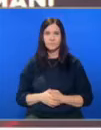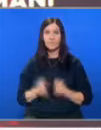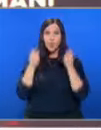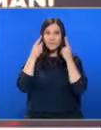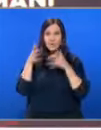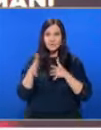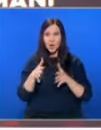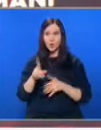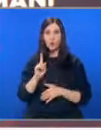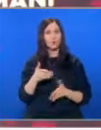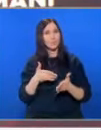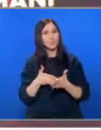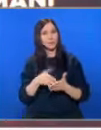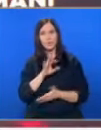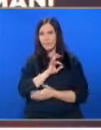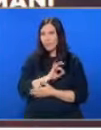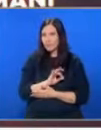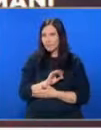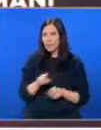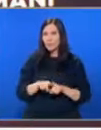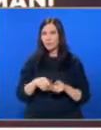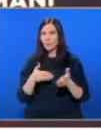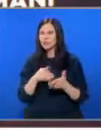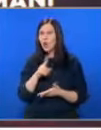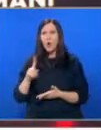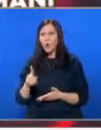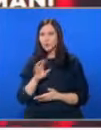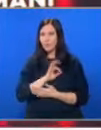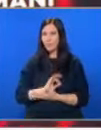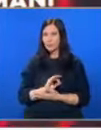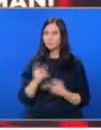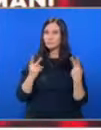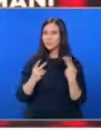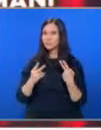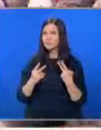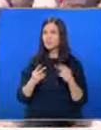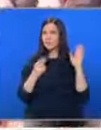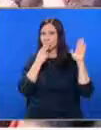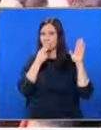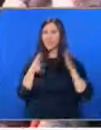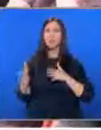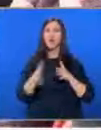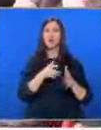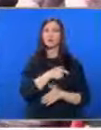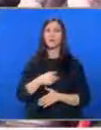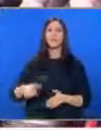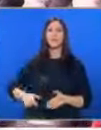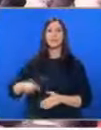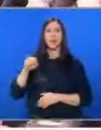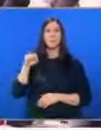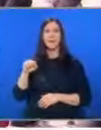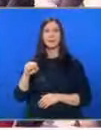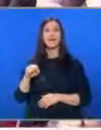Появиха се хора, които ни пречат да победим. Като ни пречите, кой ще победи? Разбира се, фашистката Народно-републиканска партия